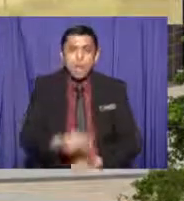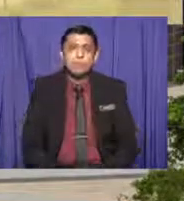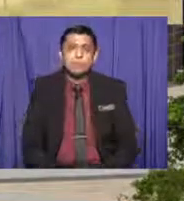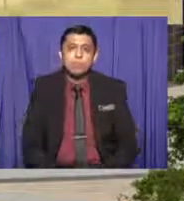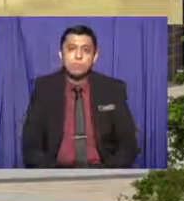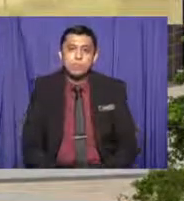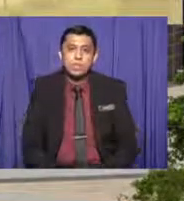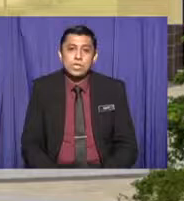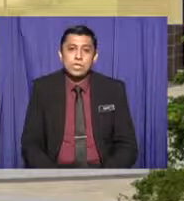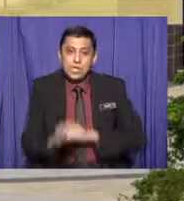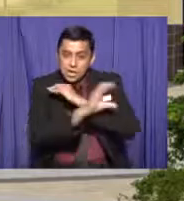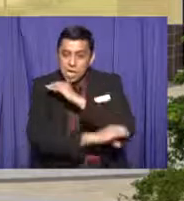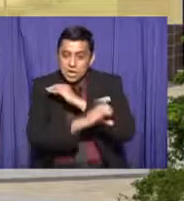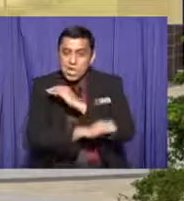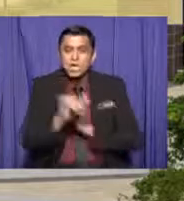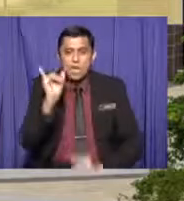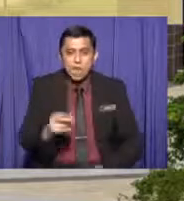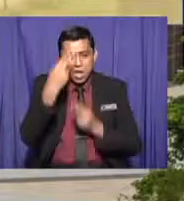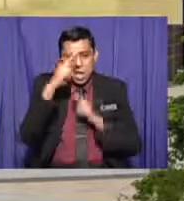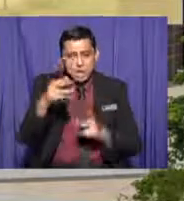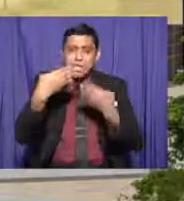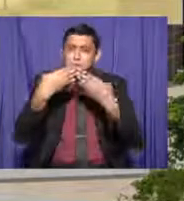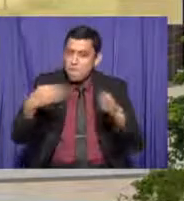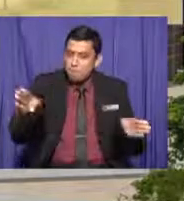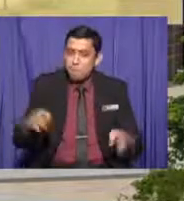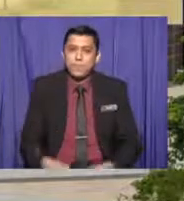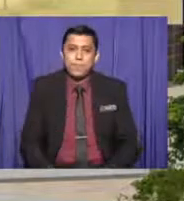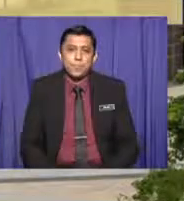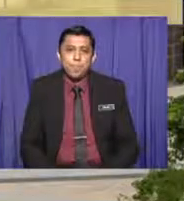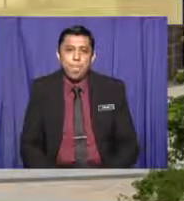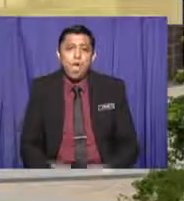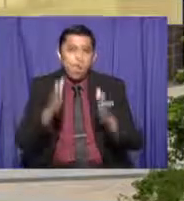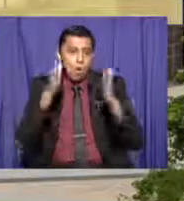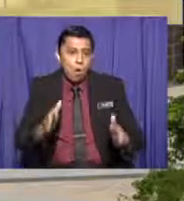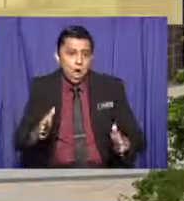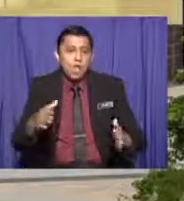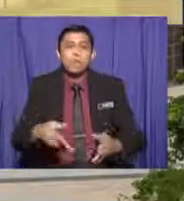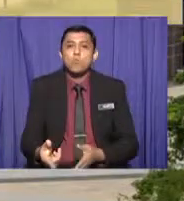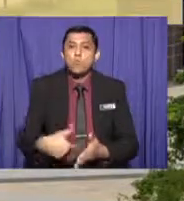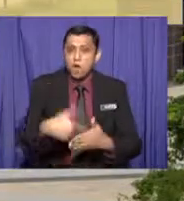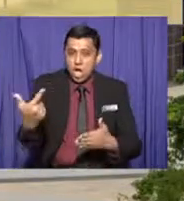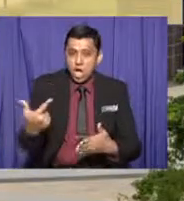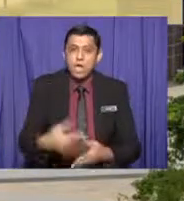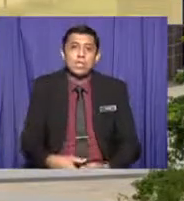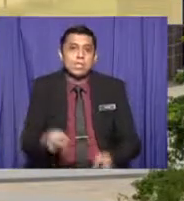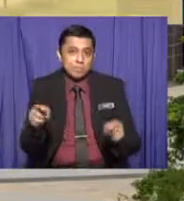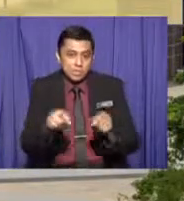Negara yang berdaulat bebas dari penjajahan kuasa asing,